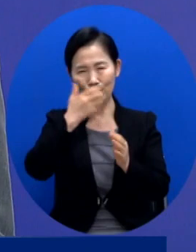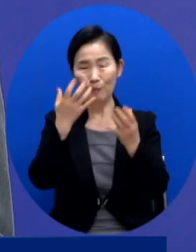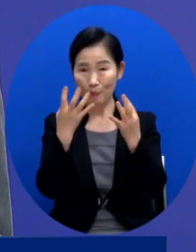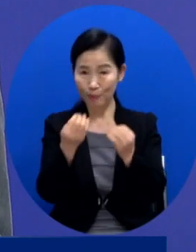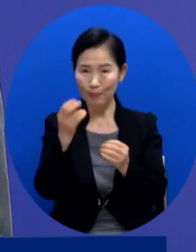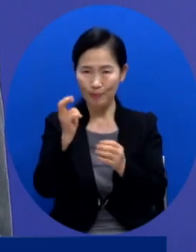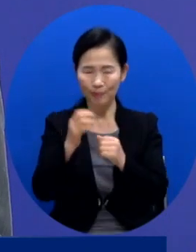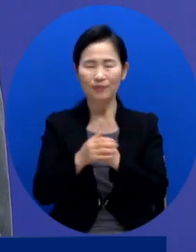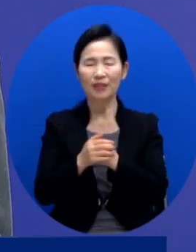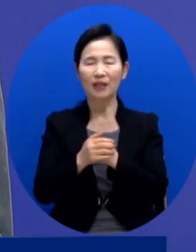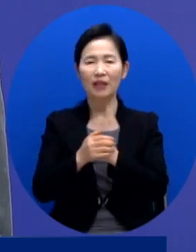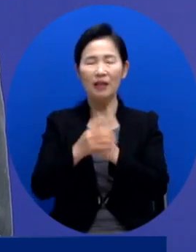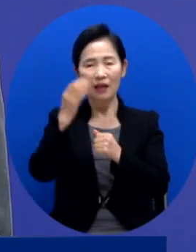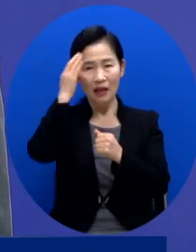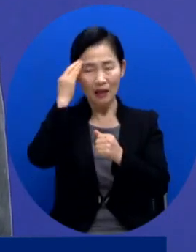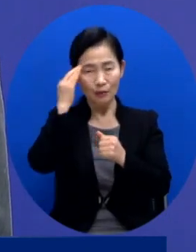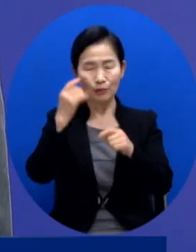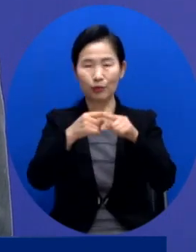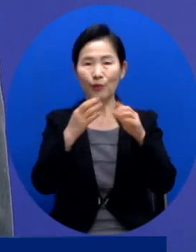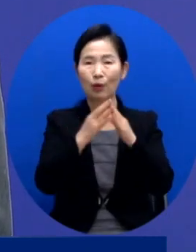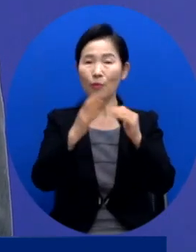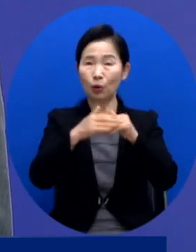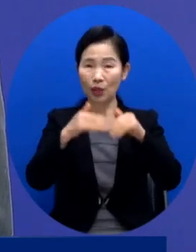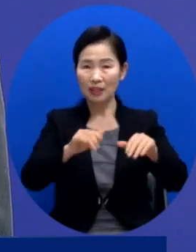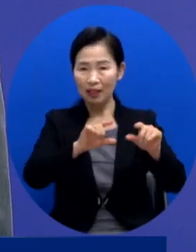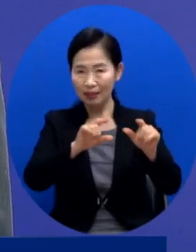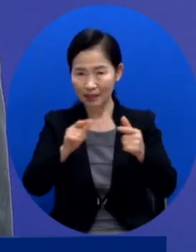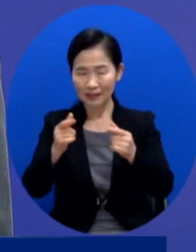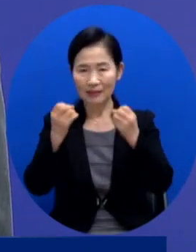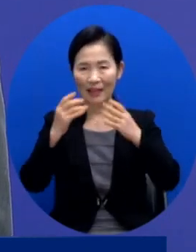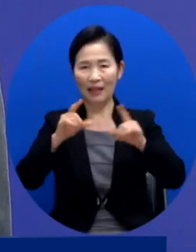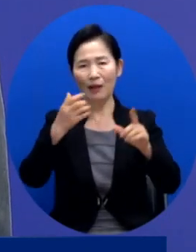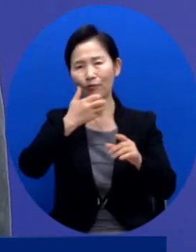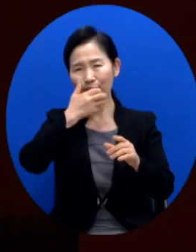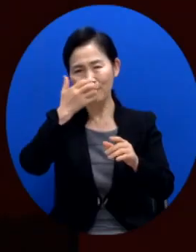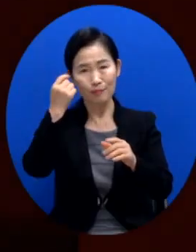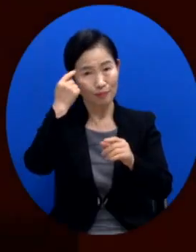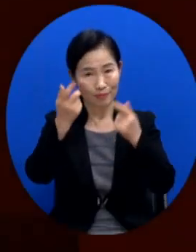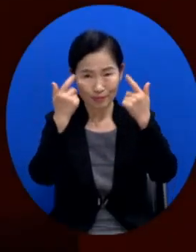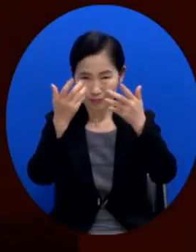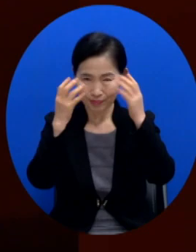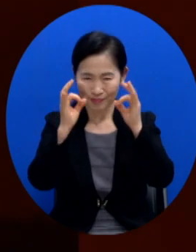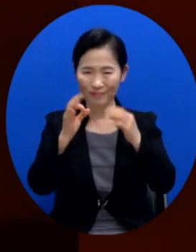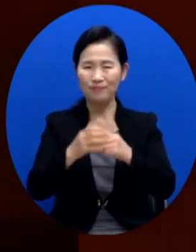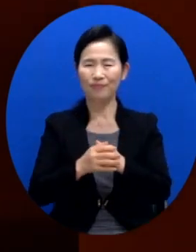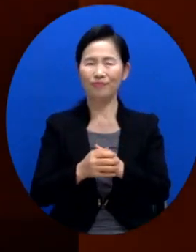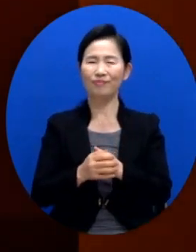한국교회 목회자들에게 새해 바람을 들어봤습니다. 최대진 기자입니다.